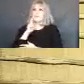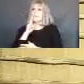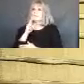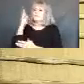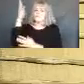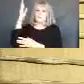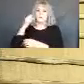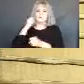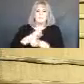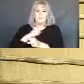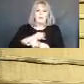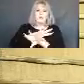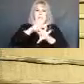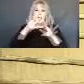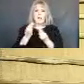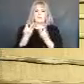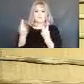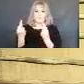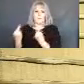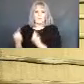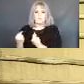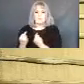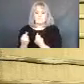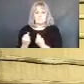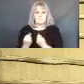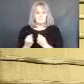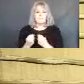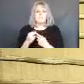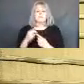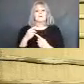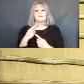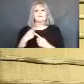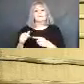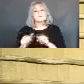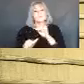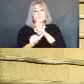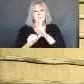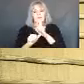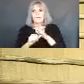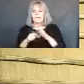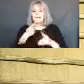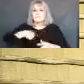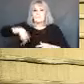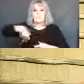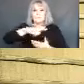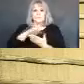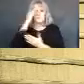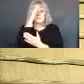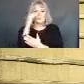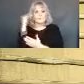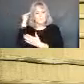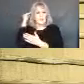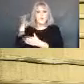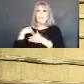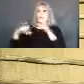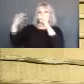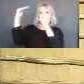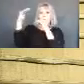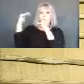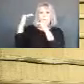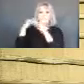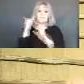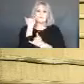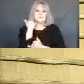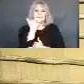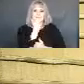maak. Vrienden, hier is hoekom ek en jy nodig het, om die hoop van Israël te hoor. Want ons